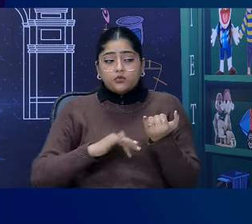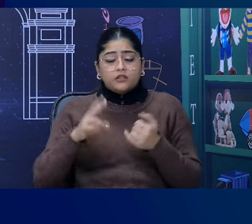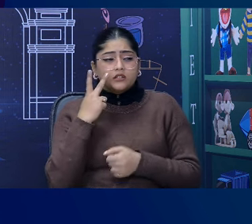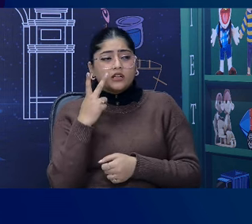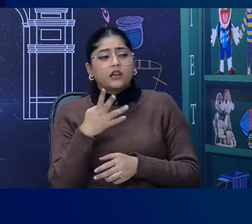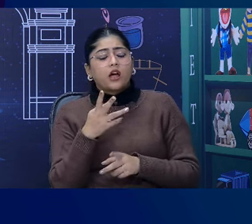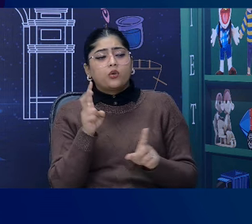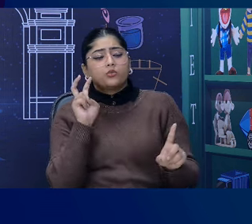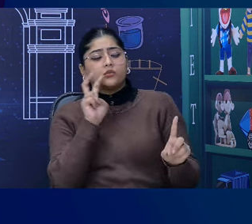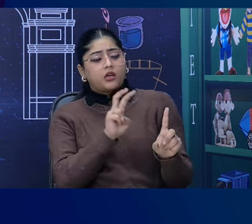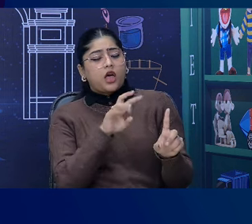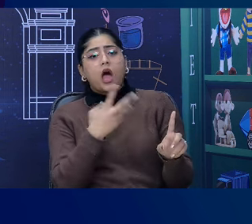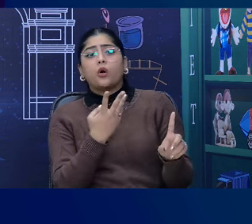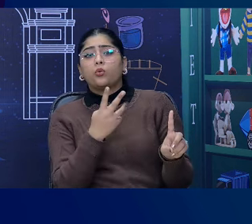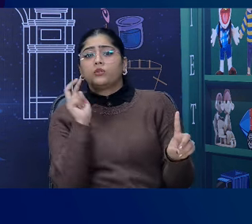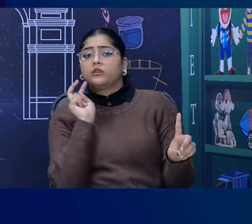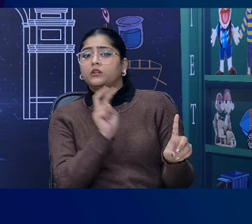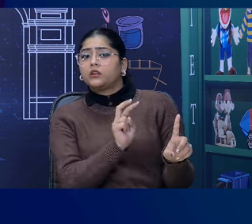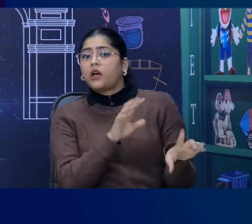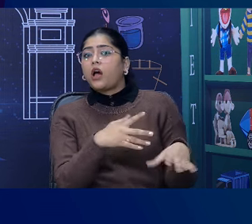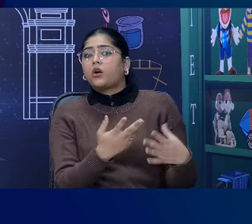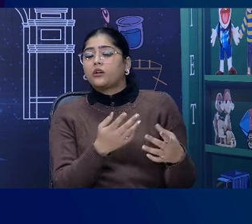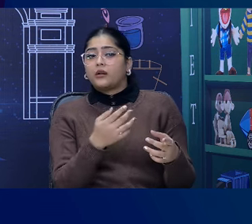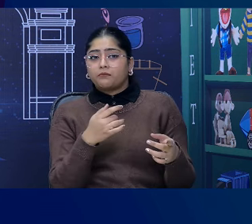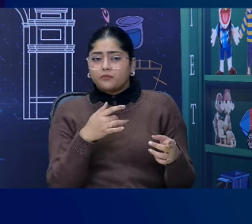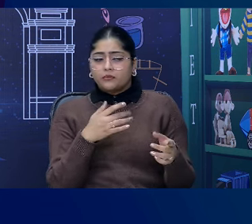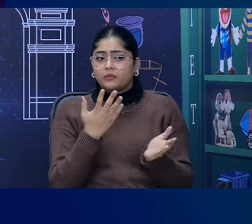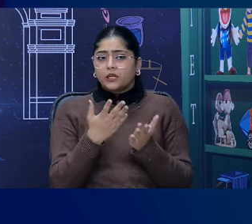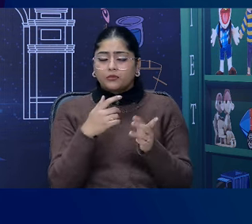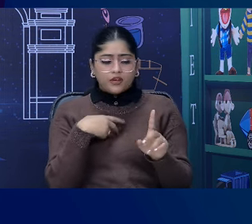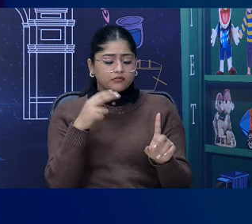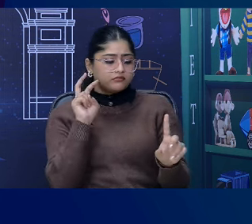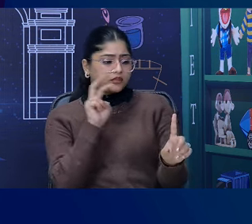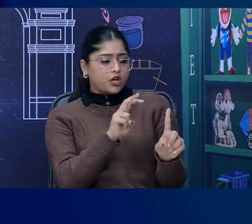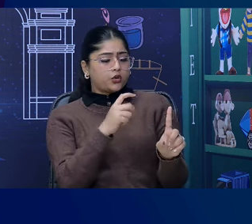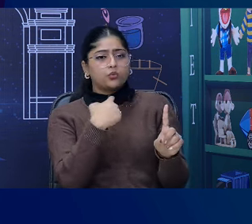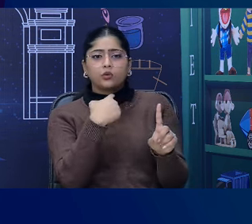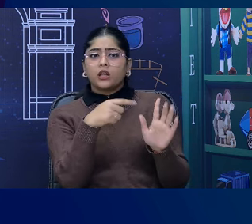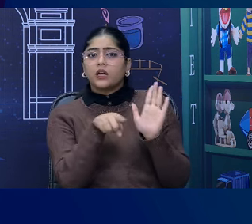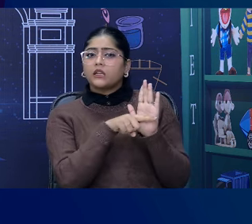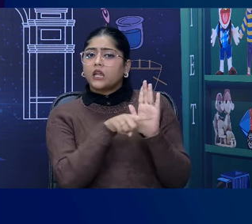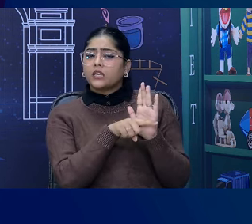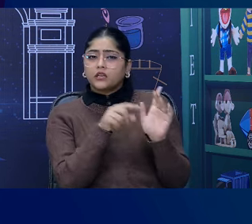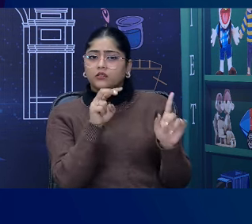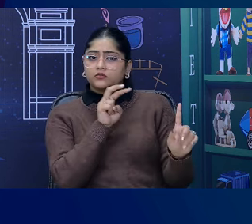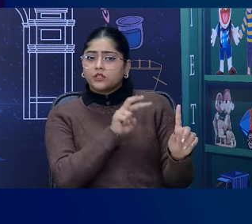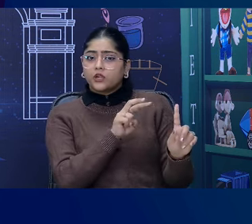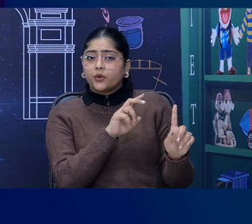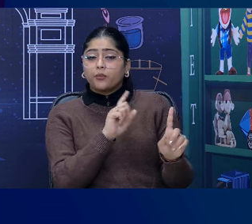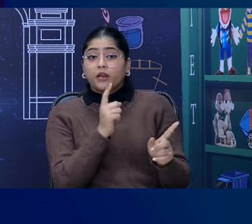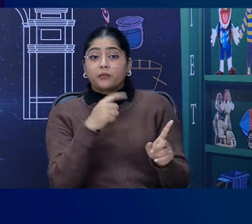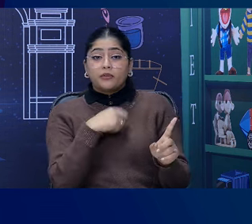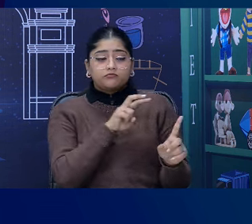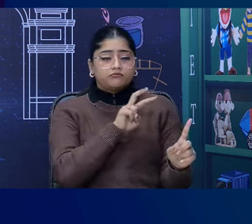हाउ यू सी द सिचुएशन क्या पता कि जो आपको नेगेटिव लग रहा है शायद उसमें से आप कुछ सीख ले उसको पॉजिटिव बना ले नजरिया बदल गया